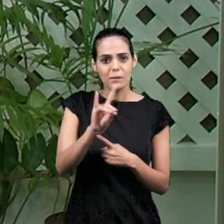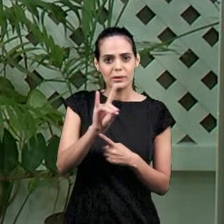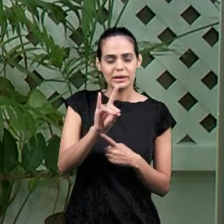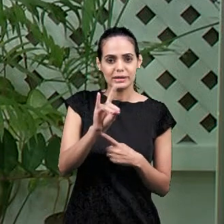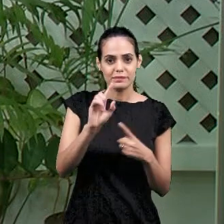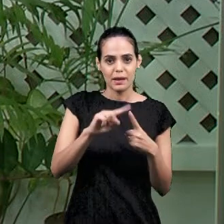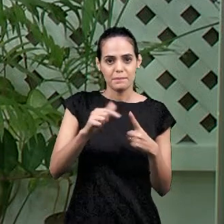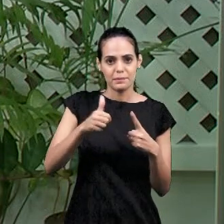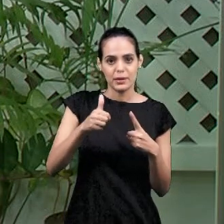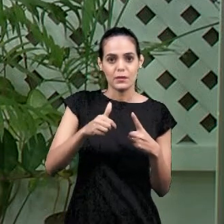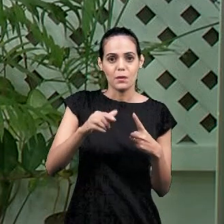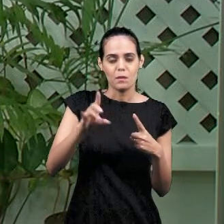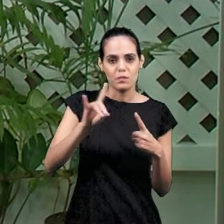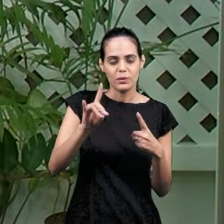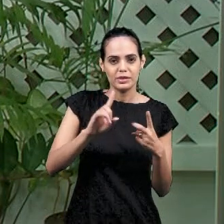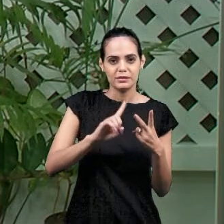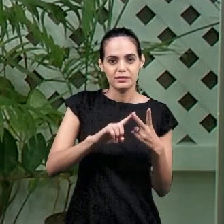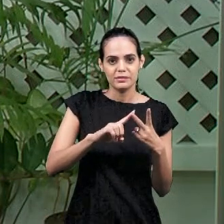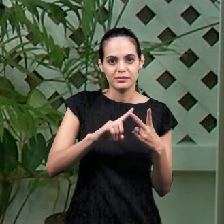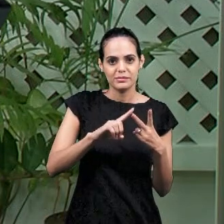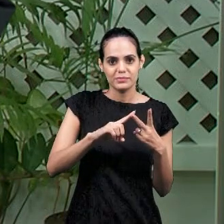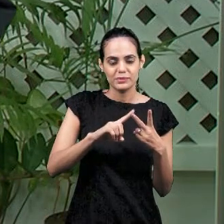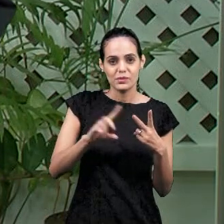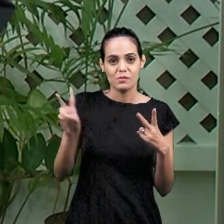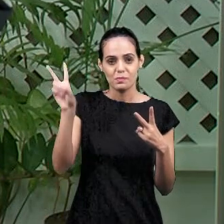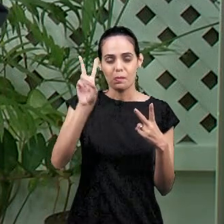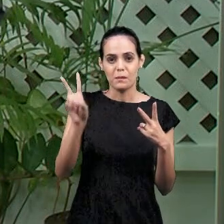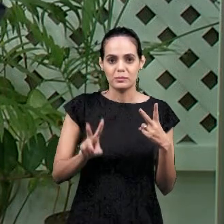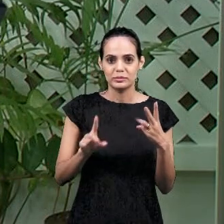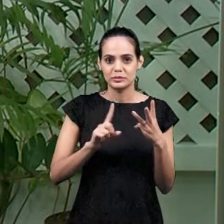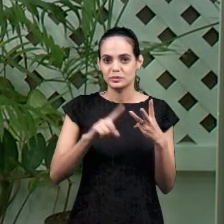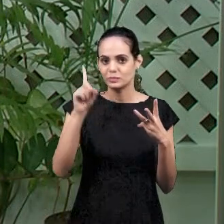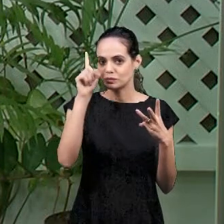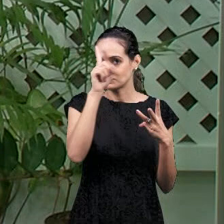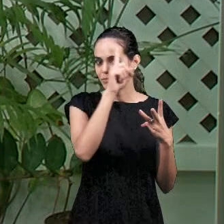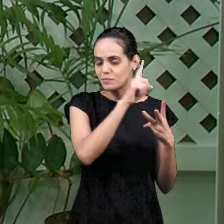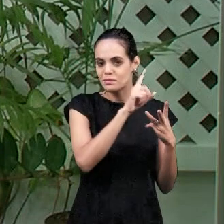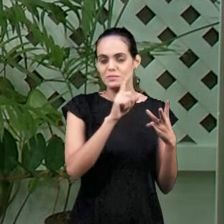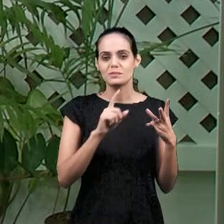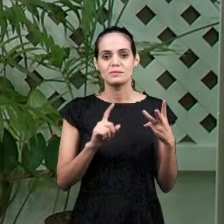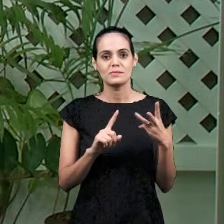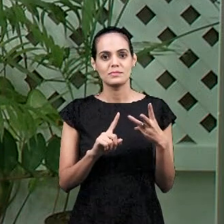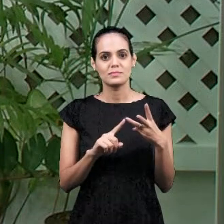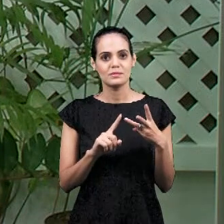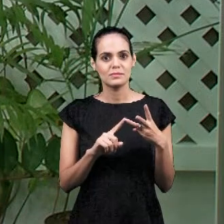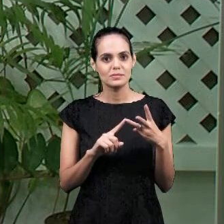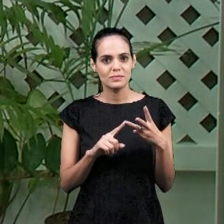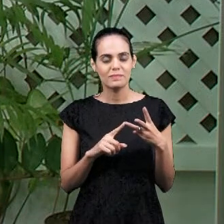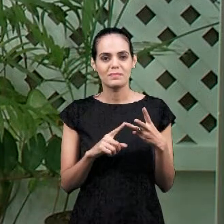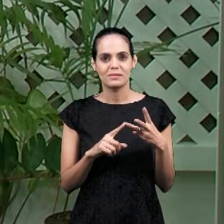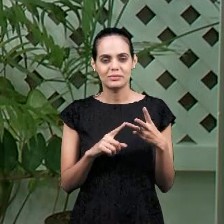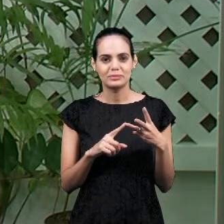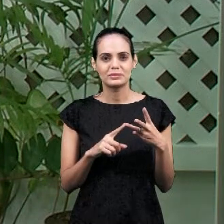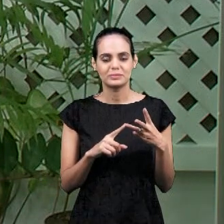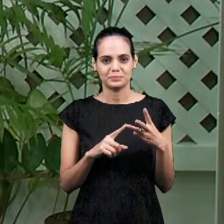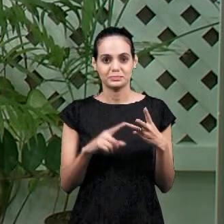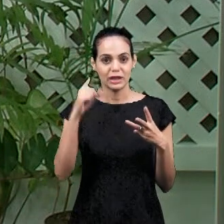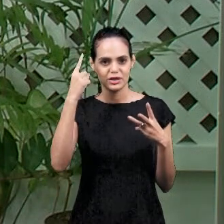ils apparaissent ici dans notre feuille en première place, Bolivie, Venezuela, Chili, troisièmement,